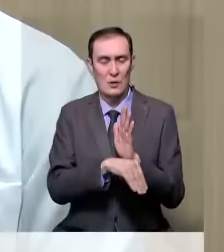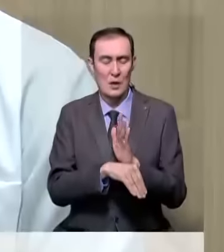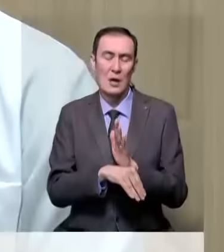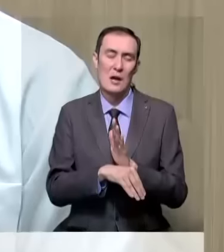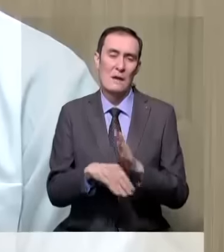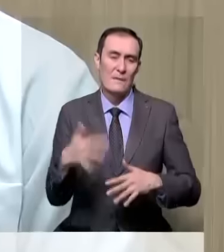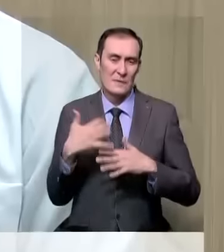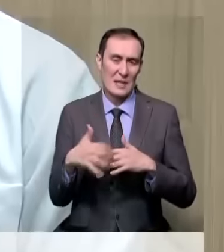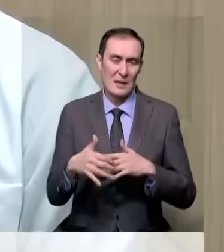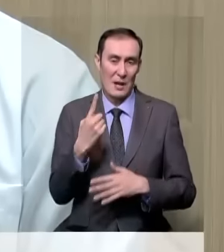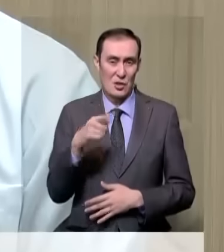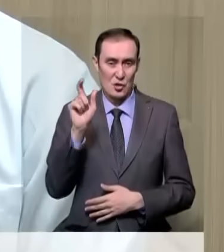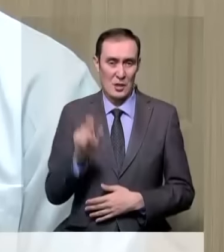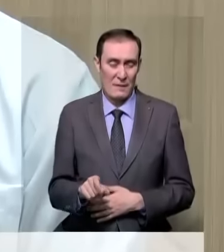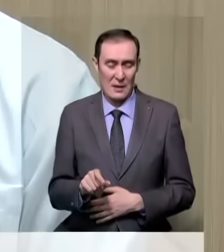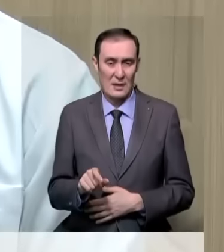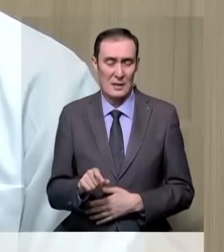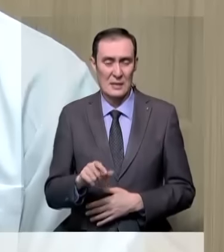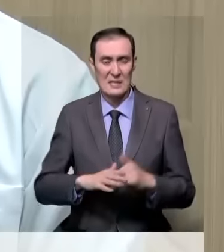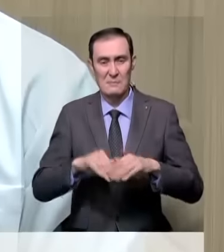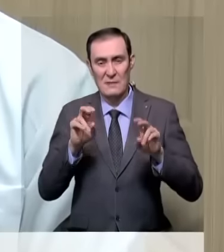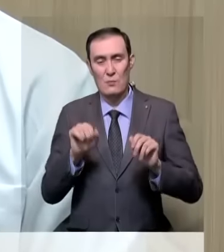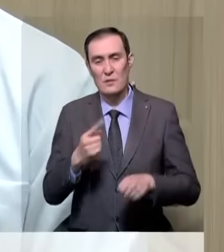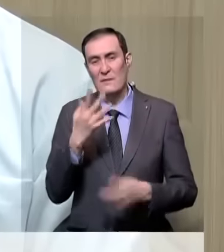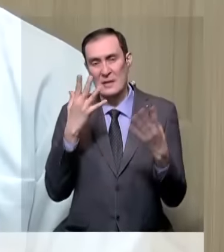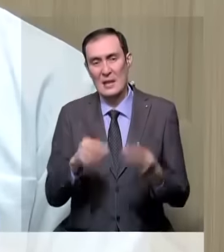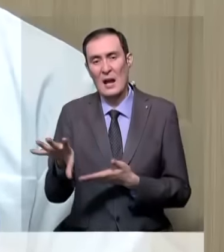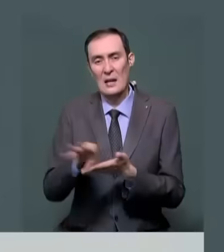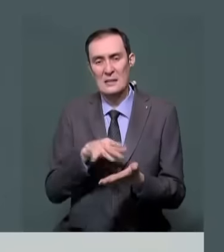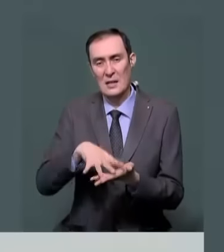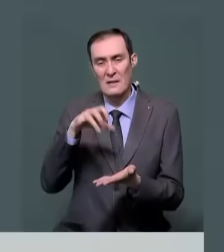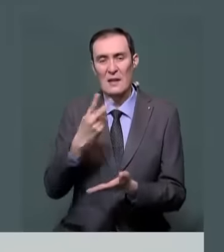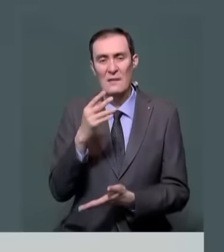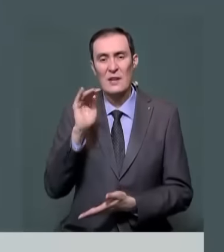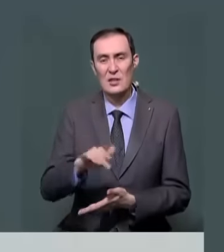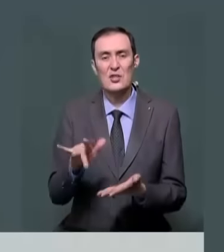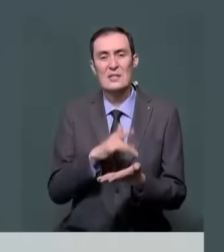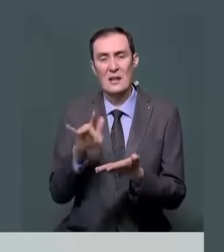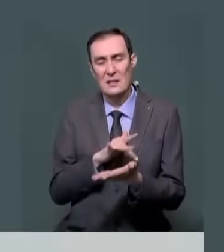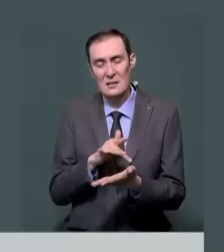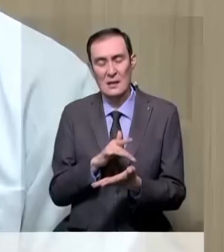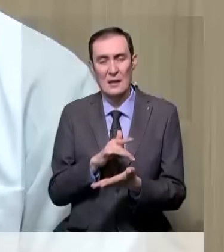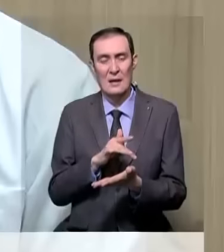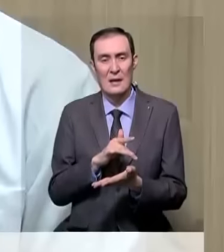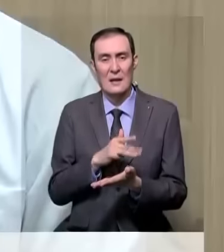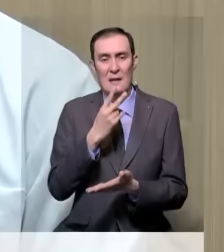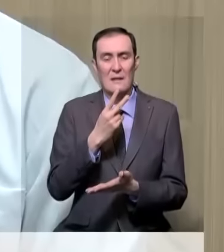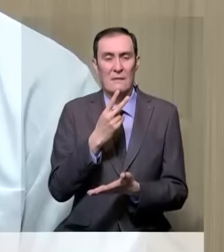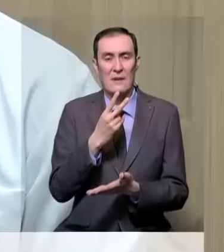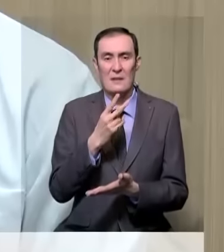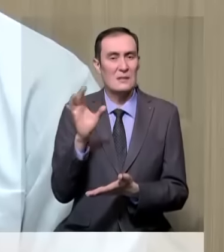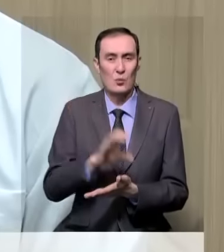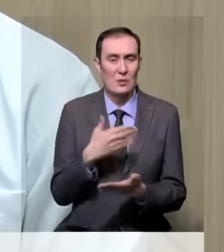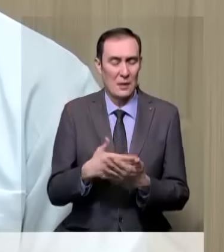среднем один человек, например, специалист, в день может сосканировать до 2000 страниц. 2,5 секунды